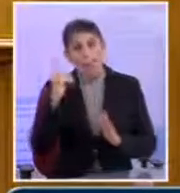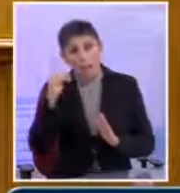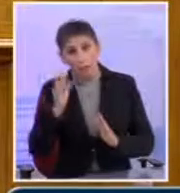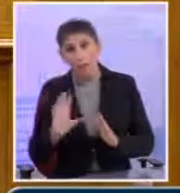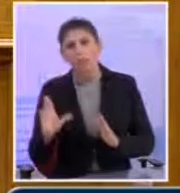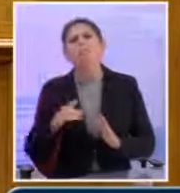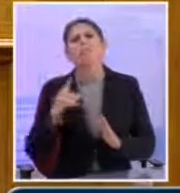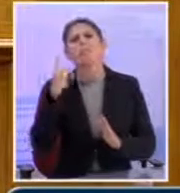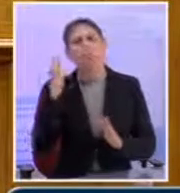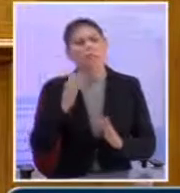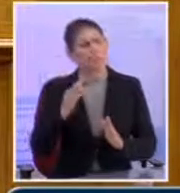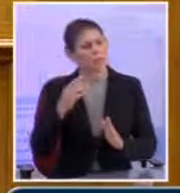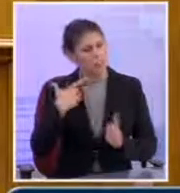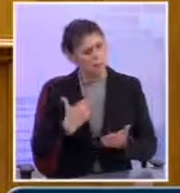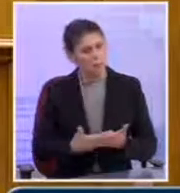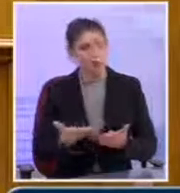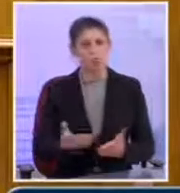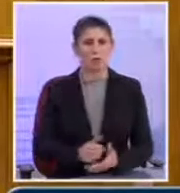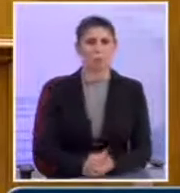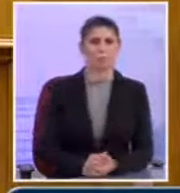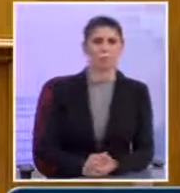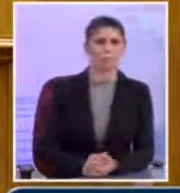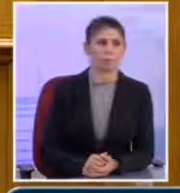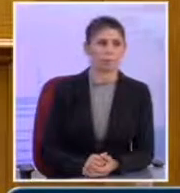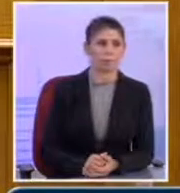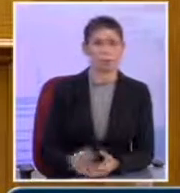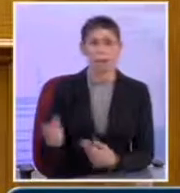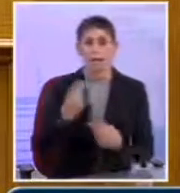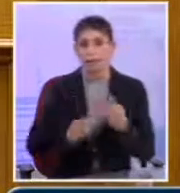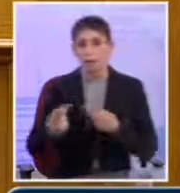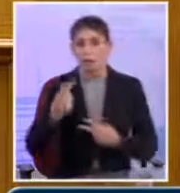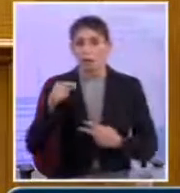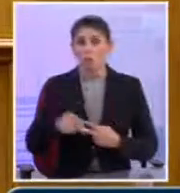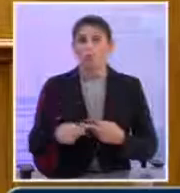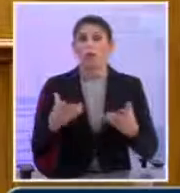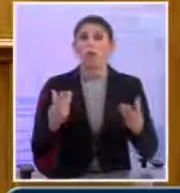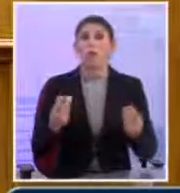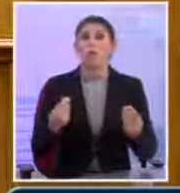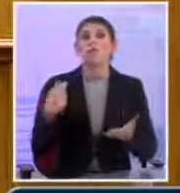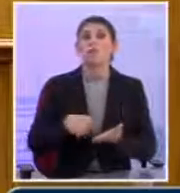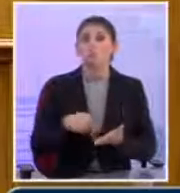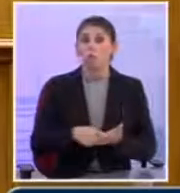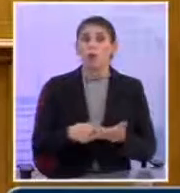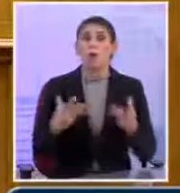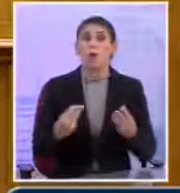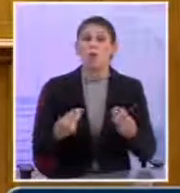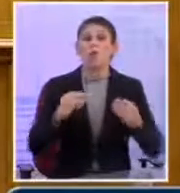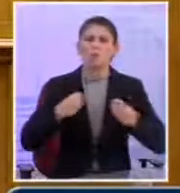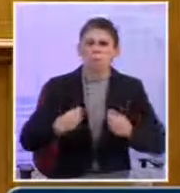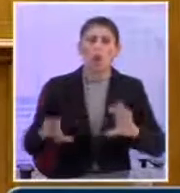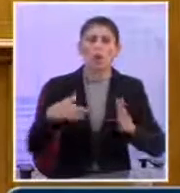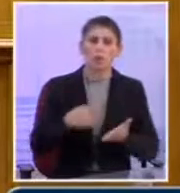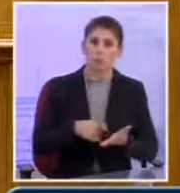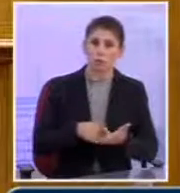δεν είναι ιδεολογική, θα σας το αποδείξω ότι είναι ιδεολογική. Μας κατηγορείτε λοιπόν ότι αυτό έχει πολλούς φόρους. Πολλούς και επαχθείς